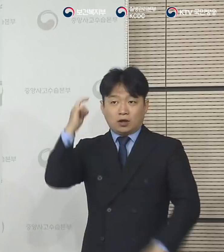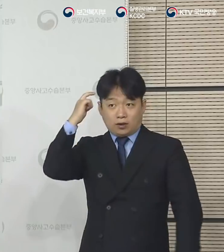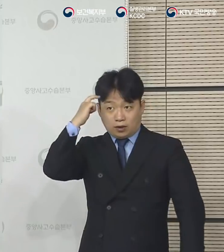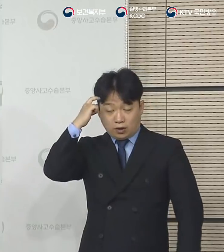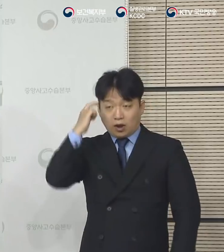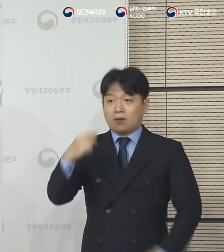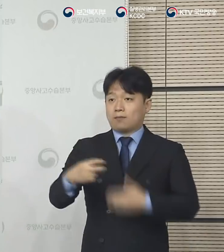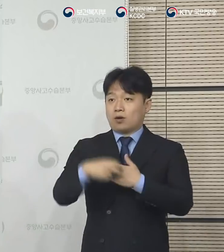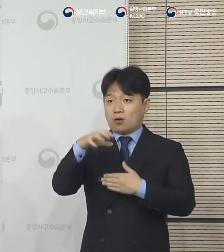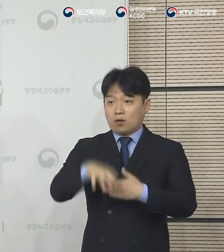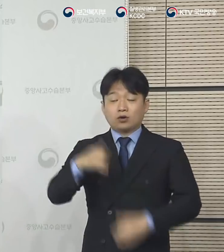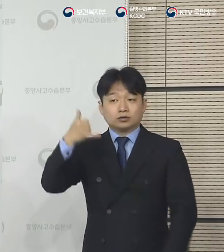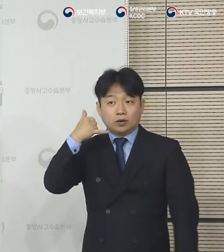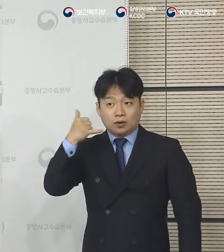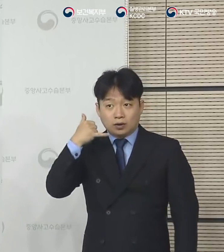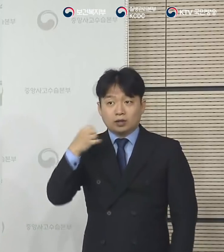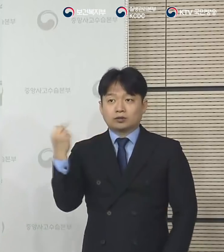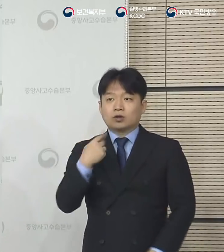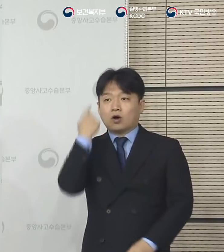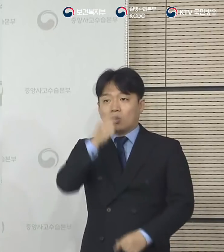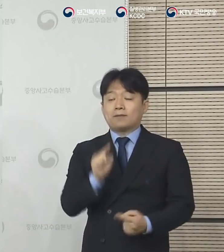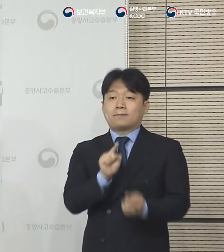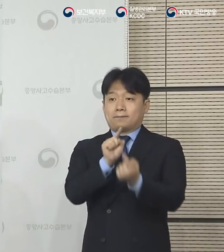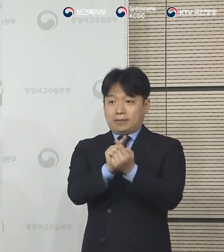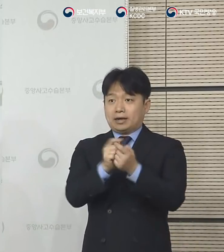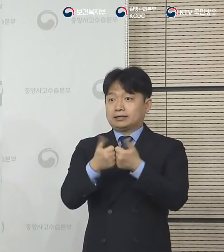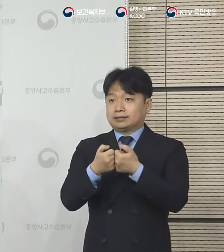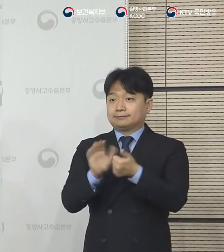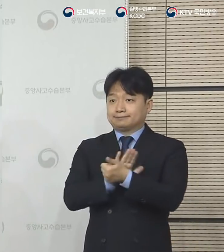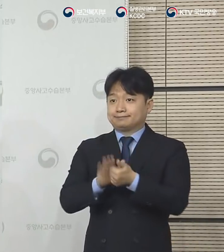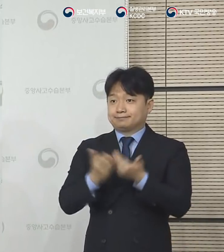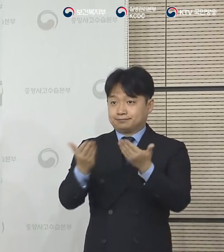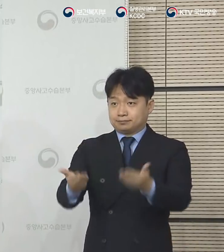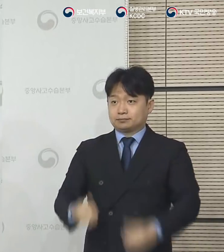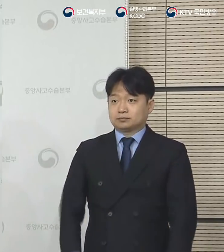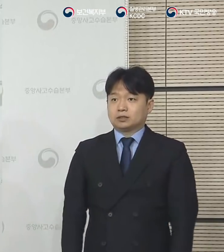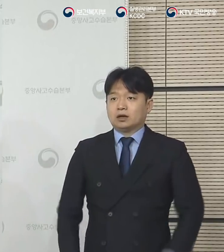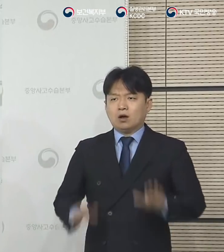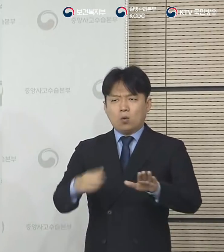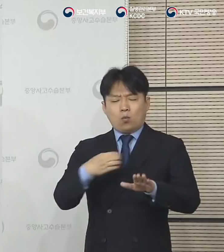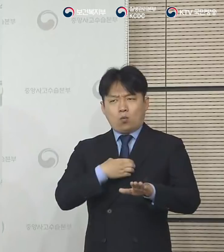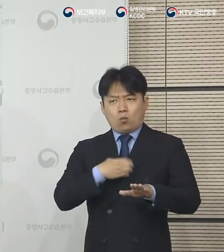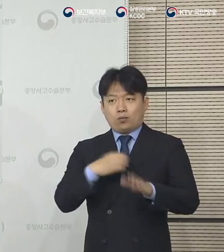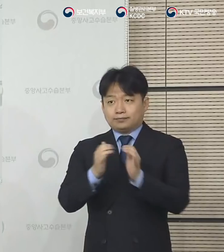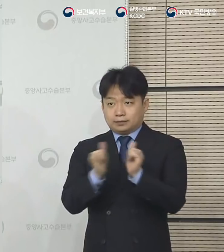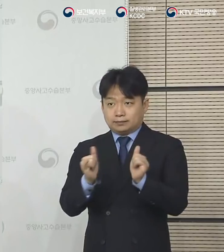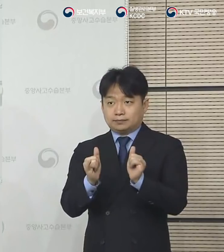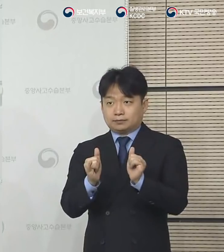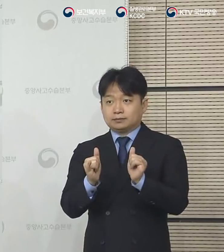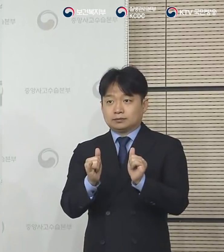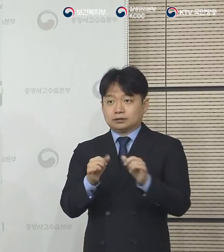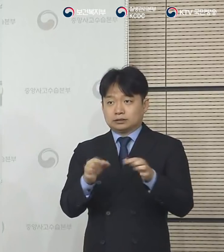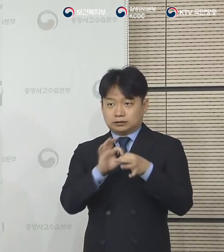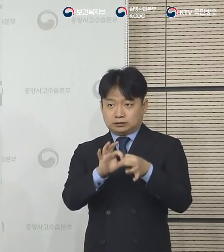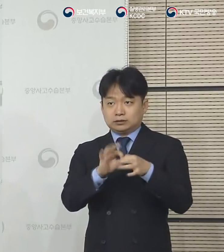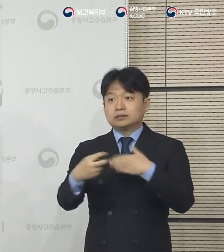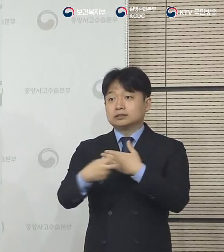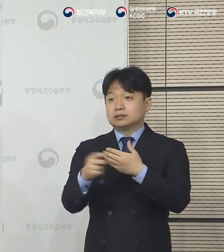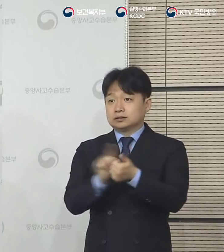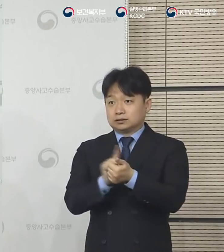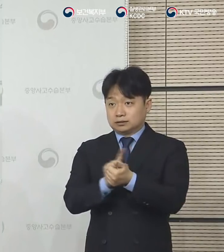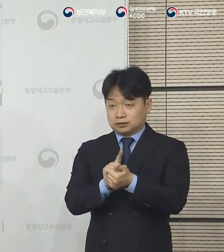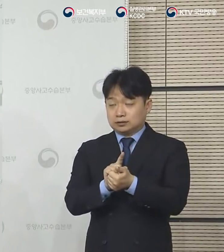국립정신의료기관에서 유선 또는 대면 상담을 제공하고 고위험군에 대하여는 치료를 연계할